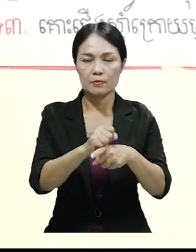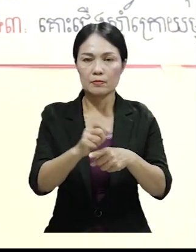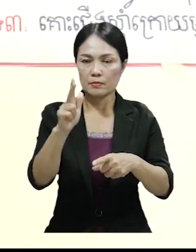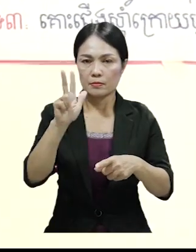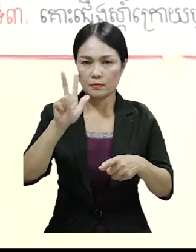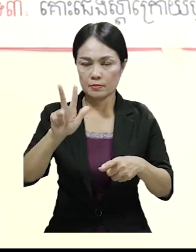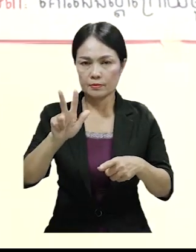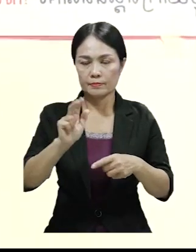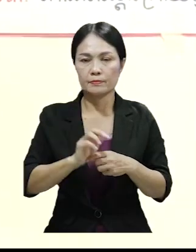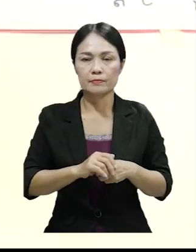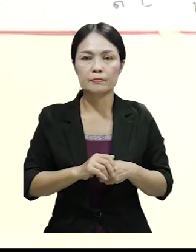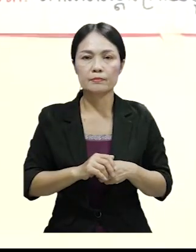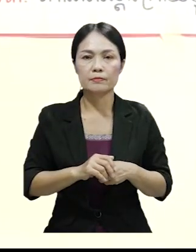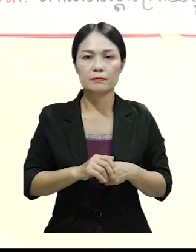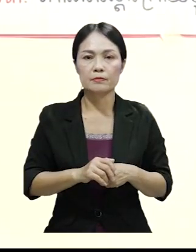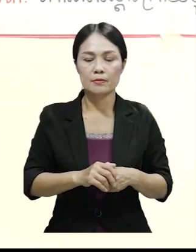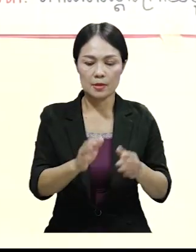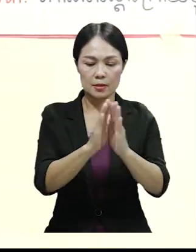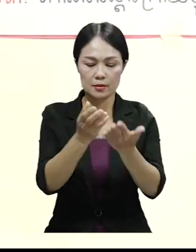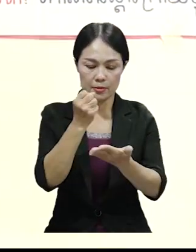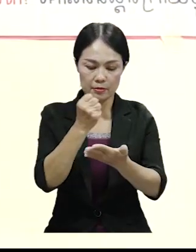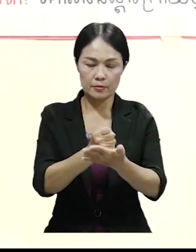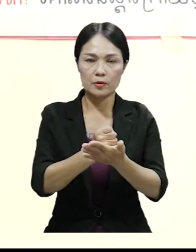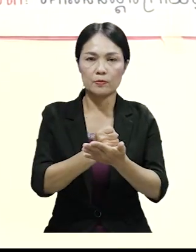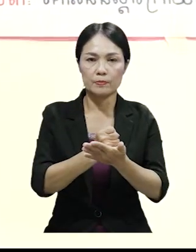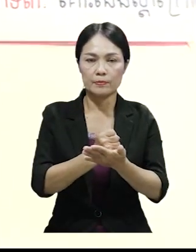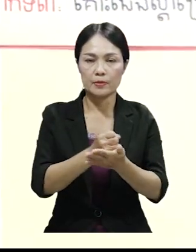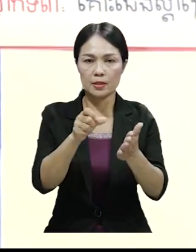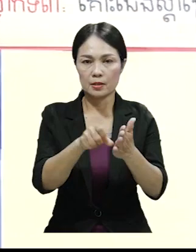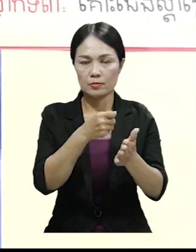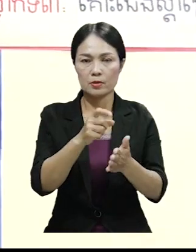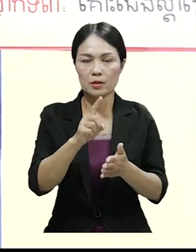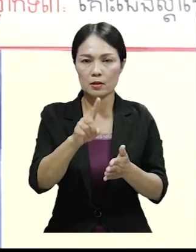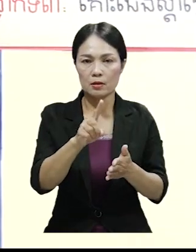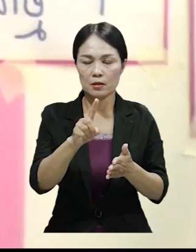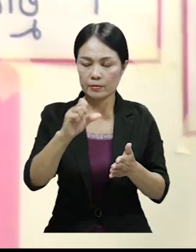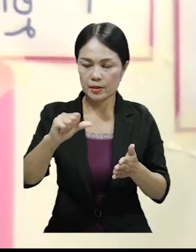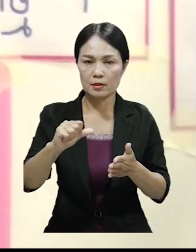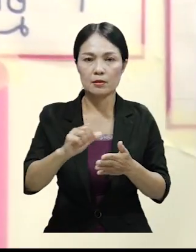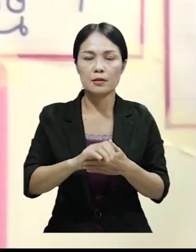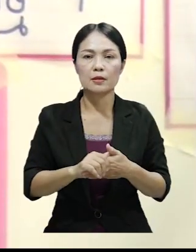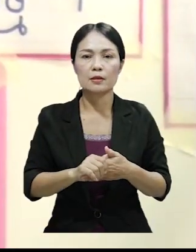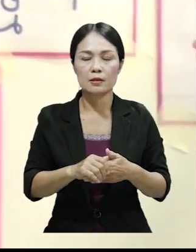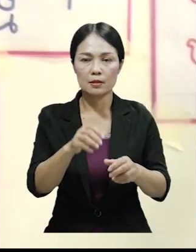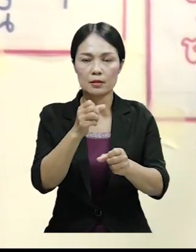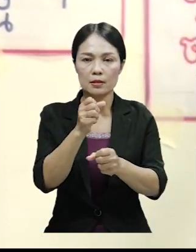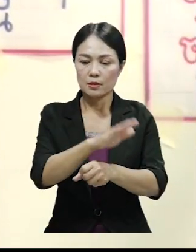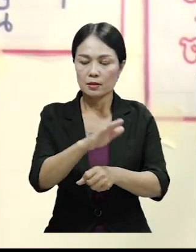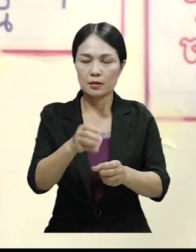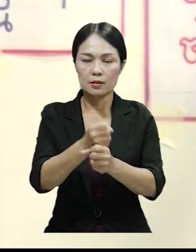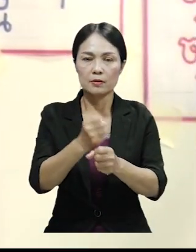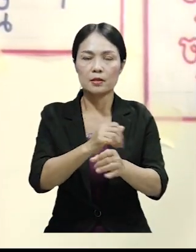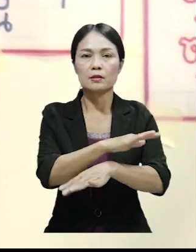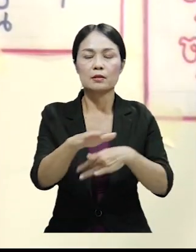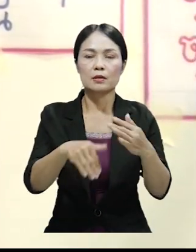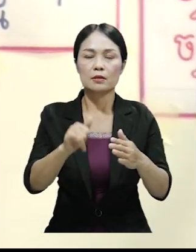ខកូនណាគឺលំហាត់ខនៅក្នុងសៀវភៅពុម្ពទំព័រទី100អញ្ចឹងកូនធ្វើកិច្ចការទាំងអស់គ្នាណាកូន